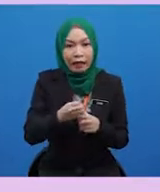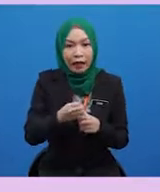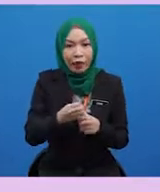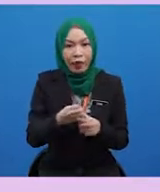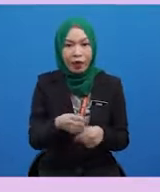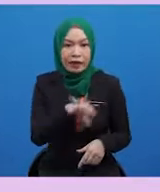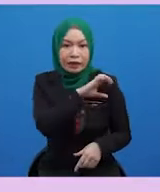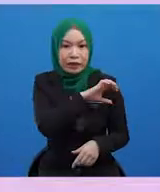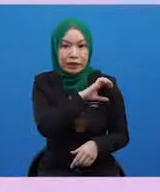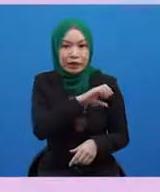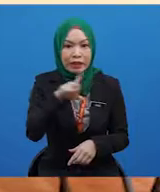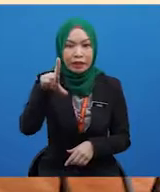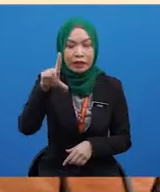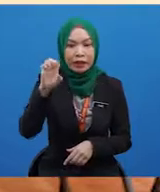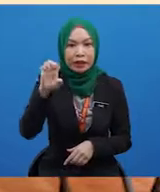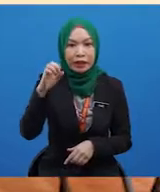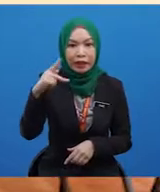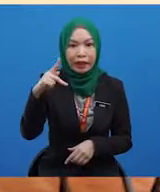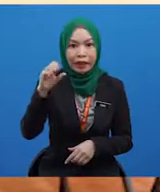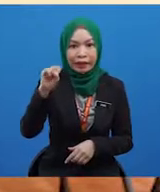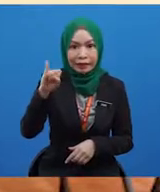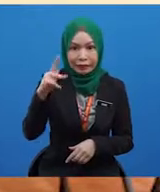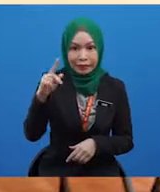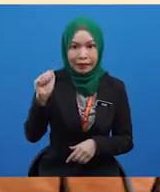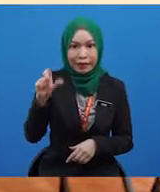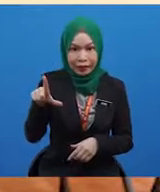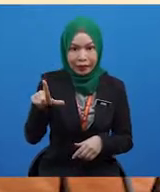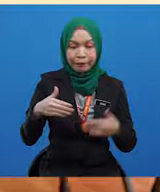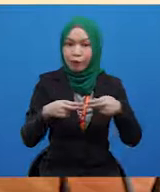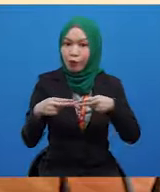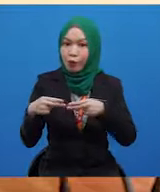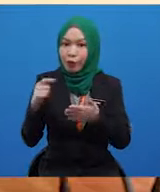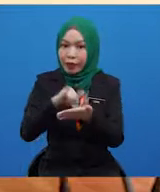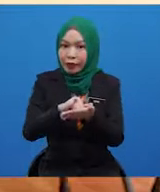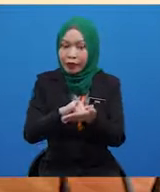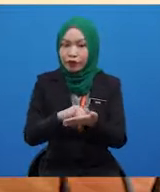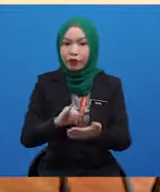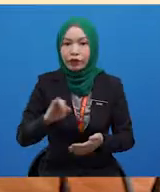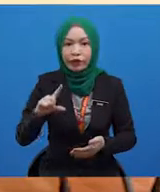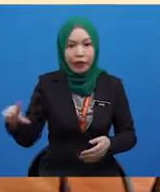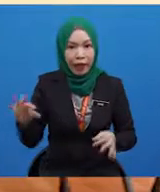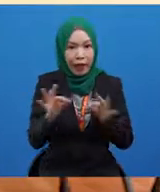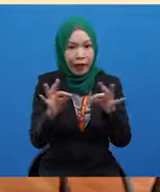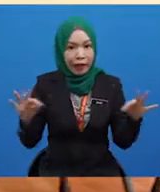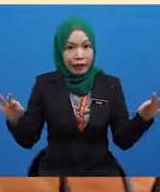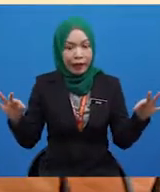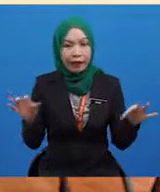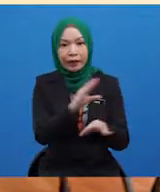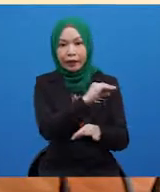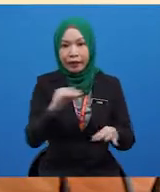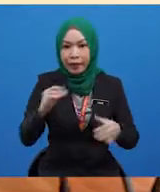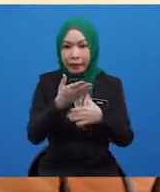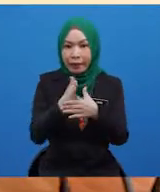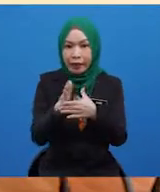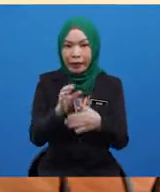sesebuah teks atau wacana. Hubungan itu mungkin merupakan antara ayat dengan ayat atau antara